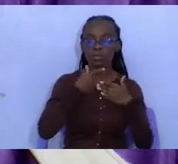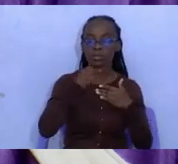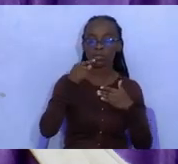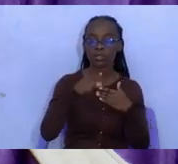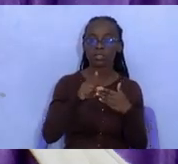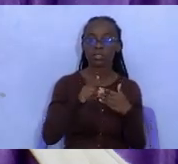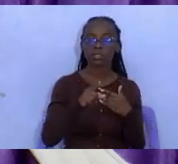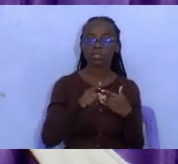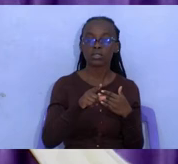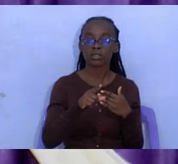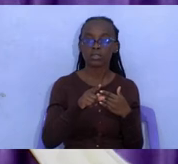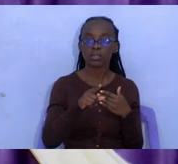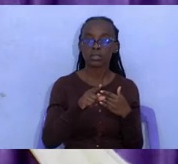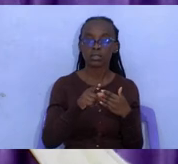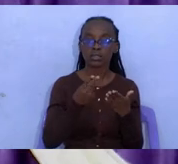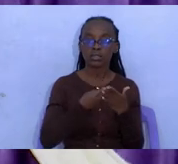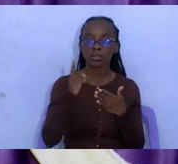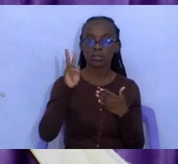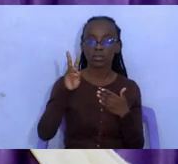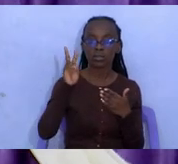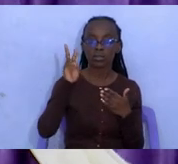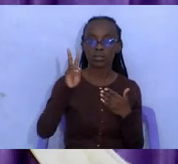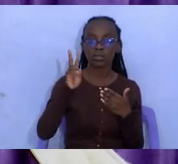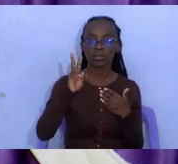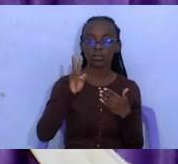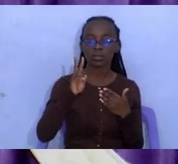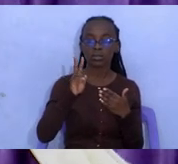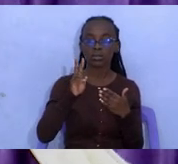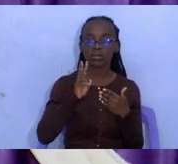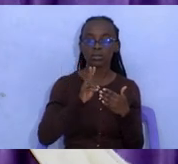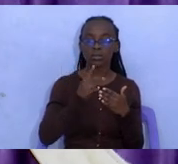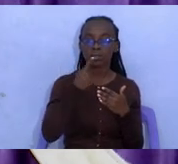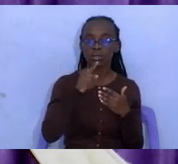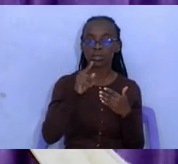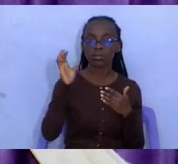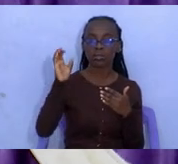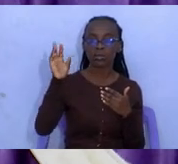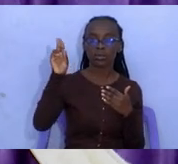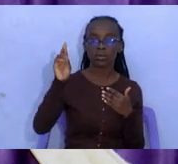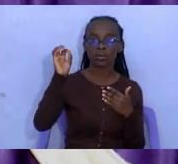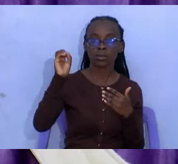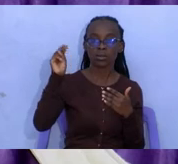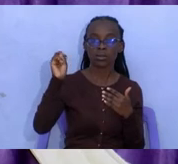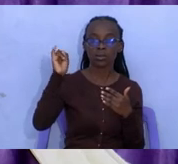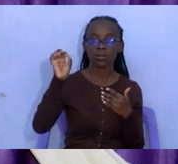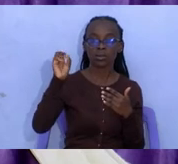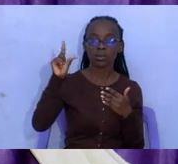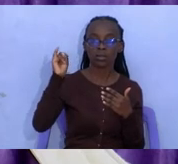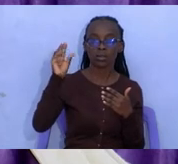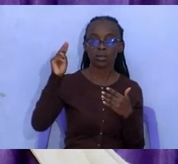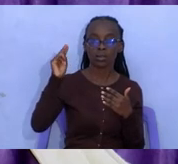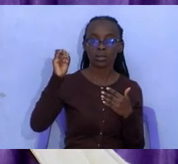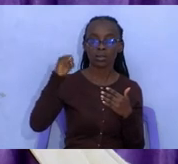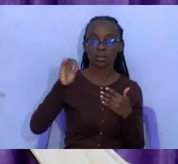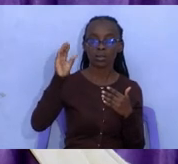huko. Verse 22 hapo chapter number 10. Wakasema Cornelio akida mtu mwenye haki, mchaji wa